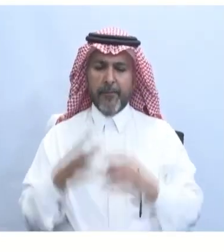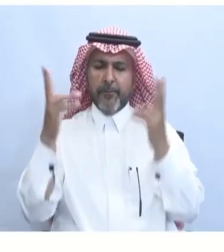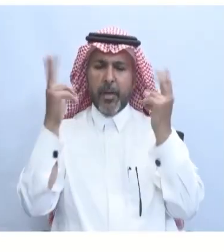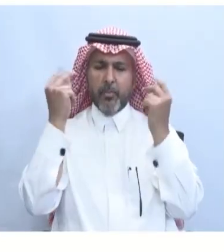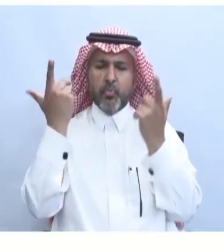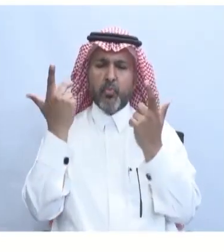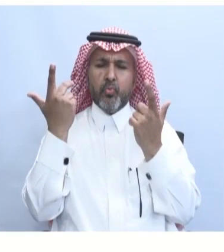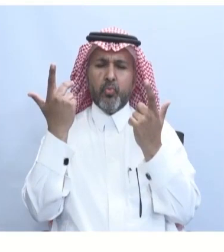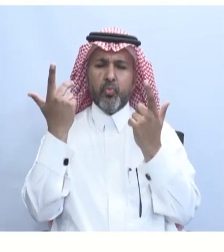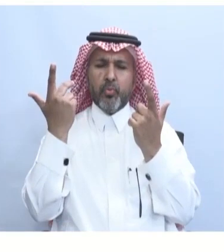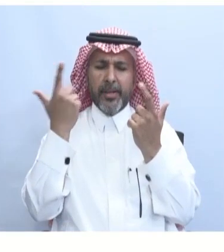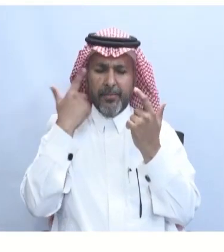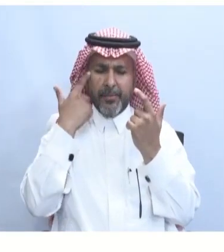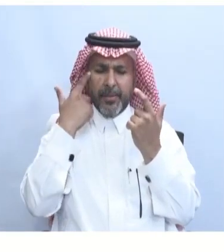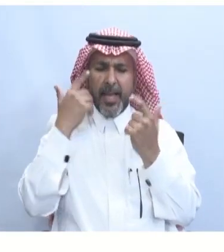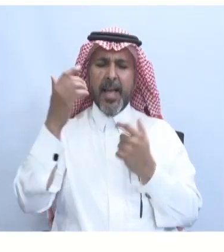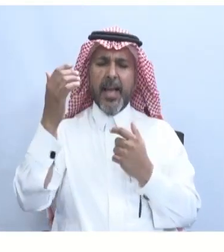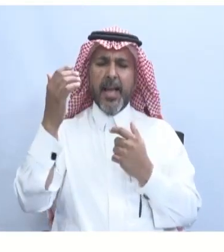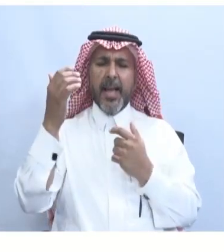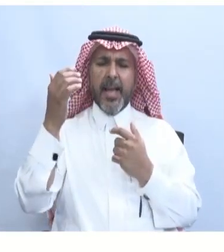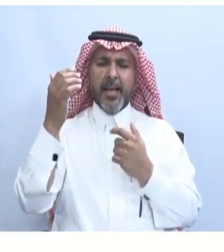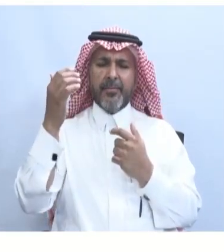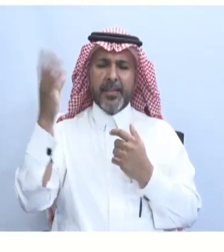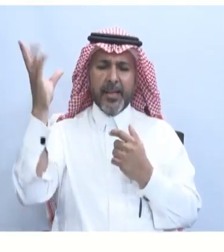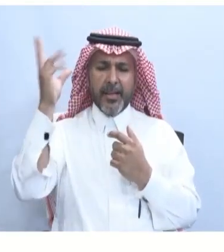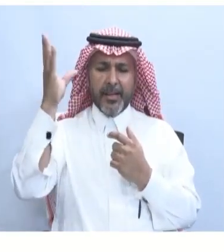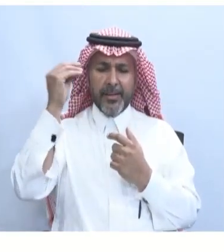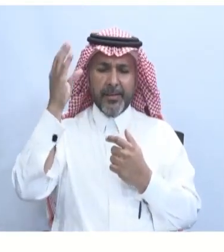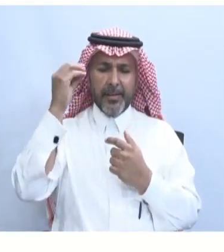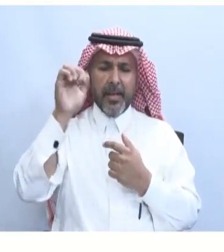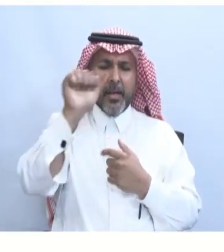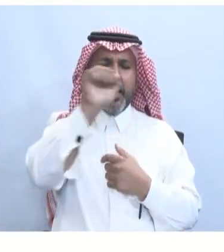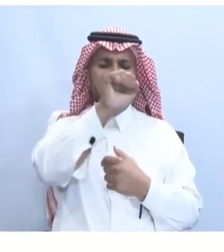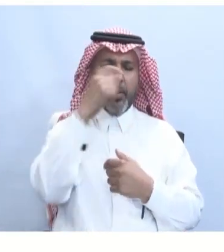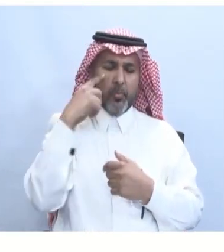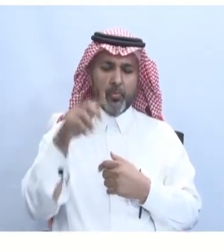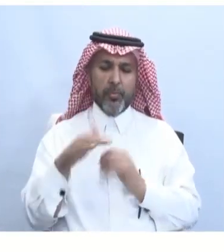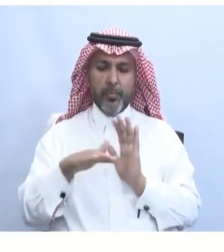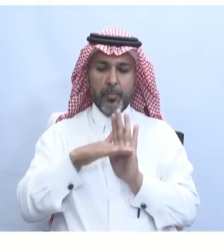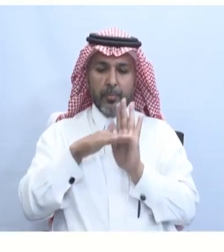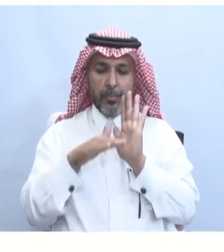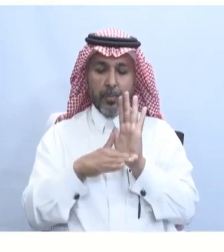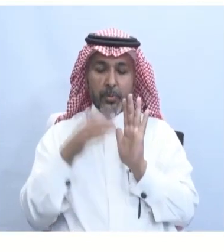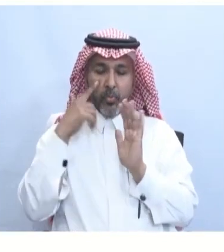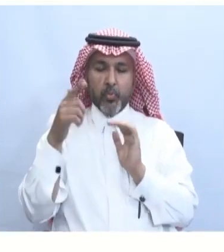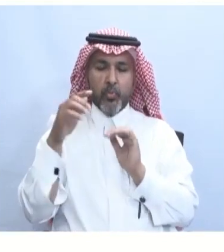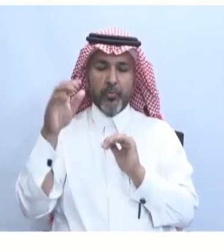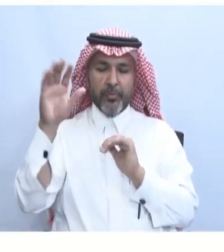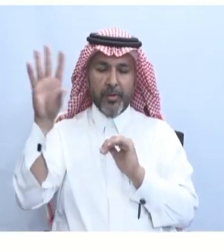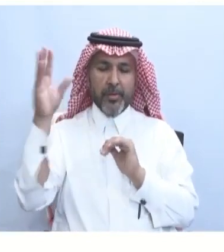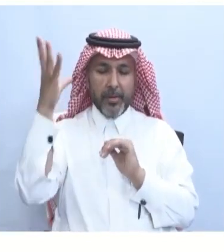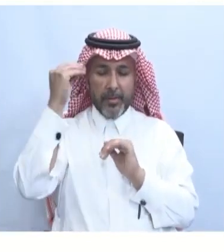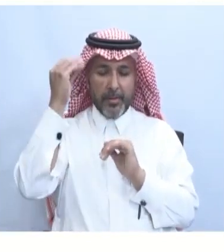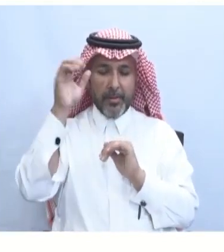الحضاره يعدد خصائص الحضاره الاسلاميه يذكر ابرز منجزات